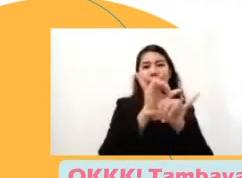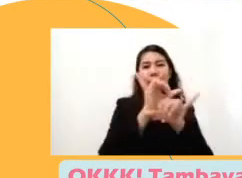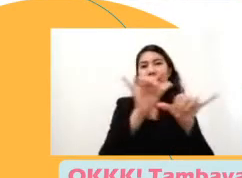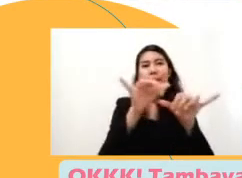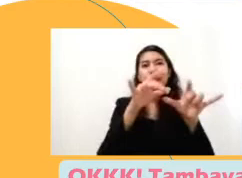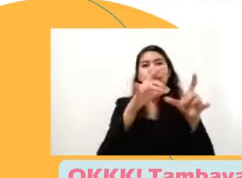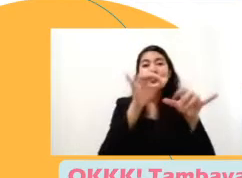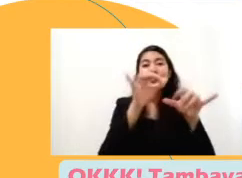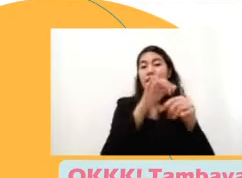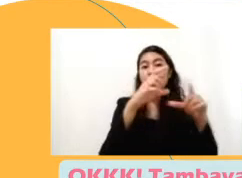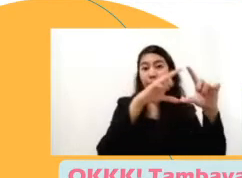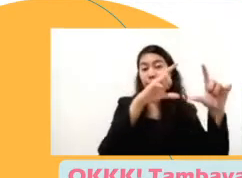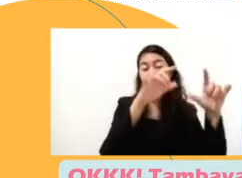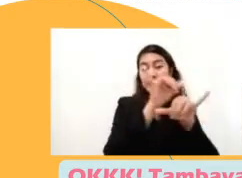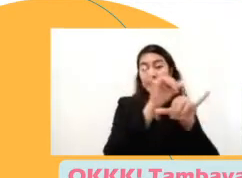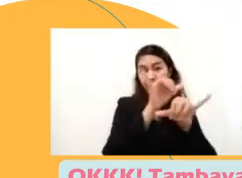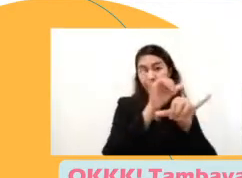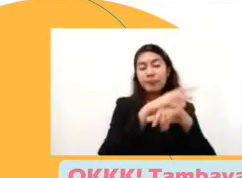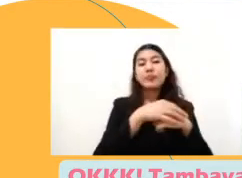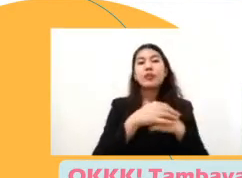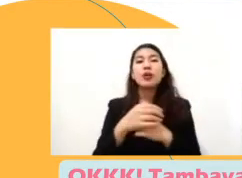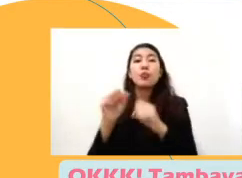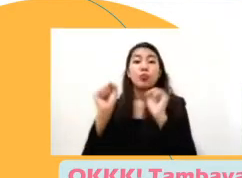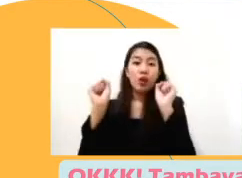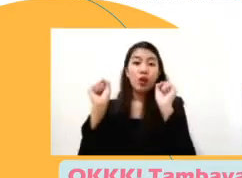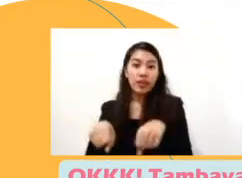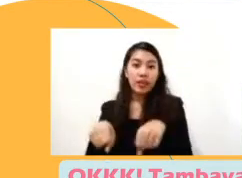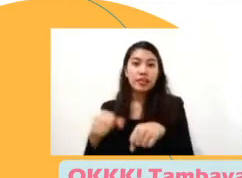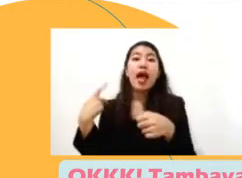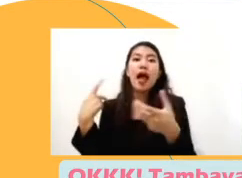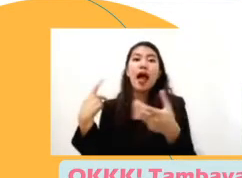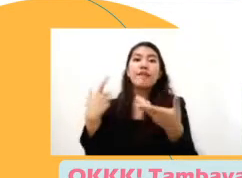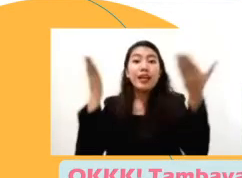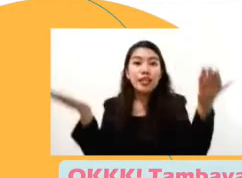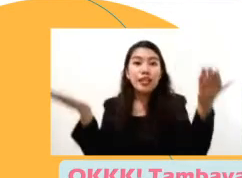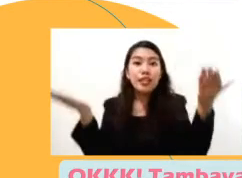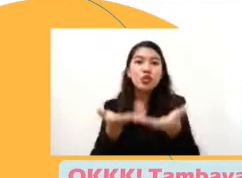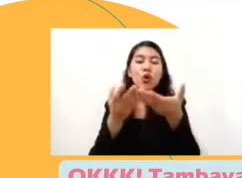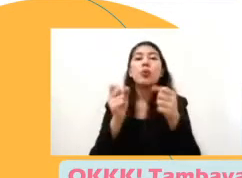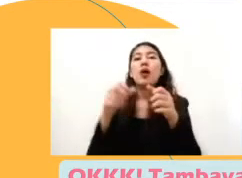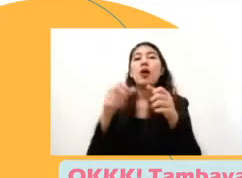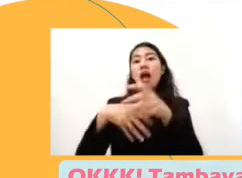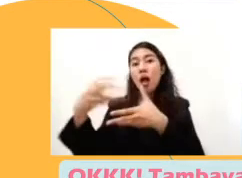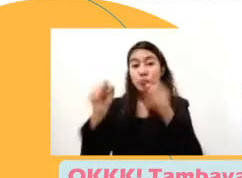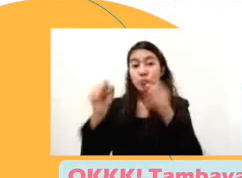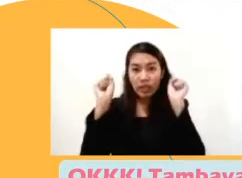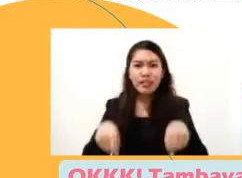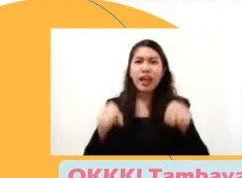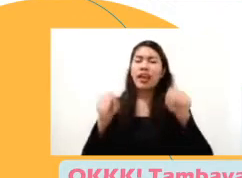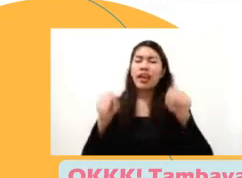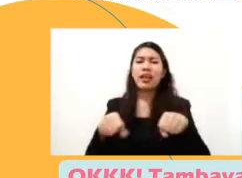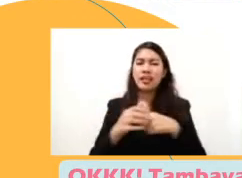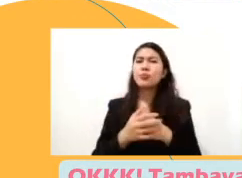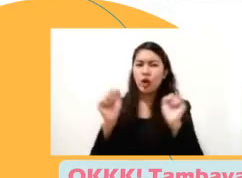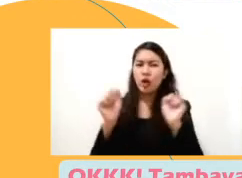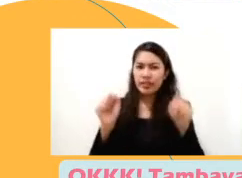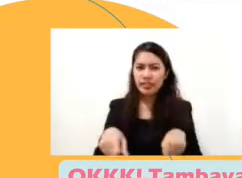nyong magpaka-extra, lagyan nyo pa ng intro, outro, kayong bahala. Gagawa kayo ng maikling